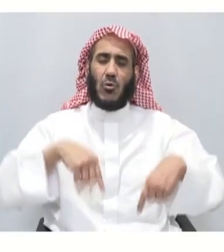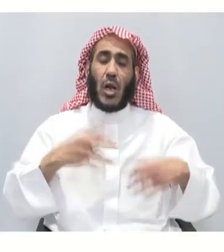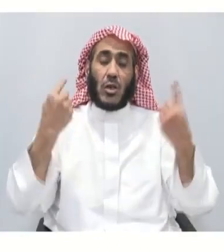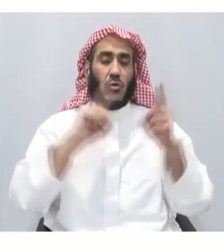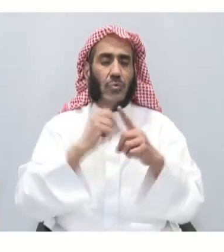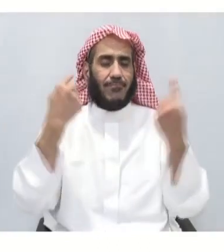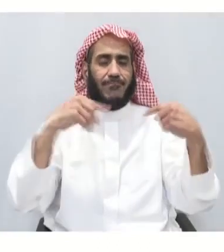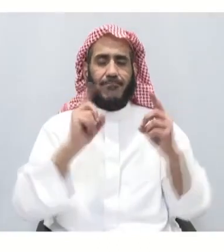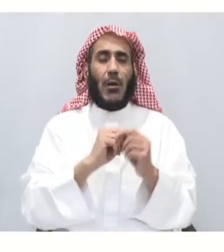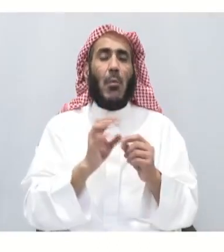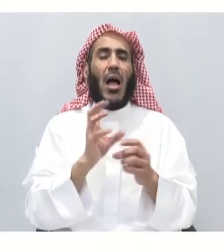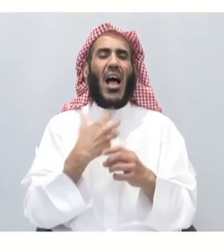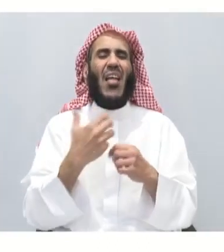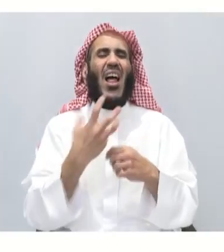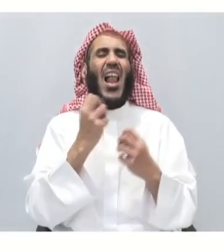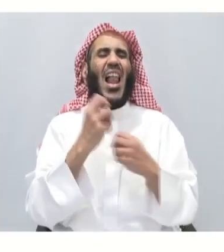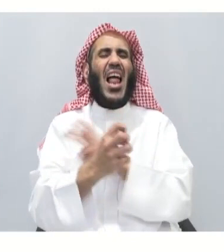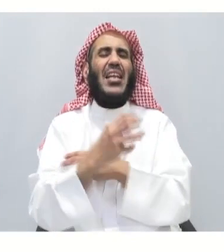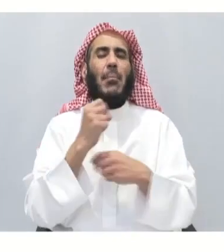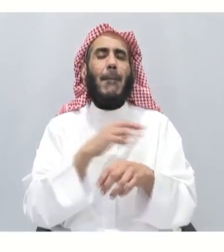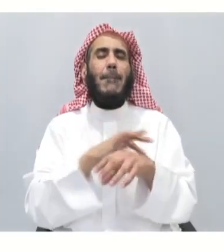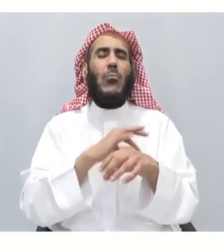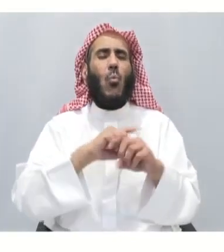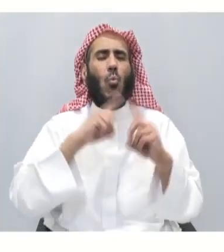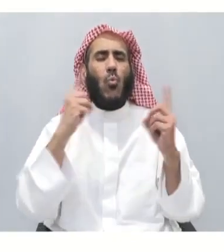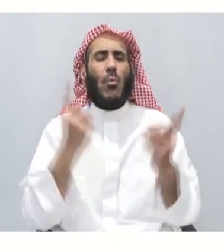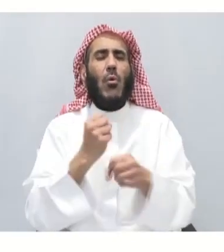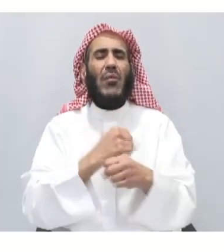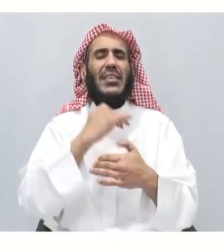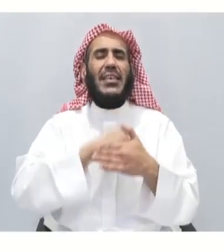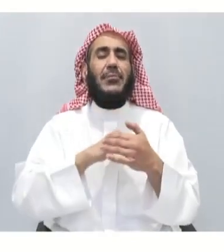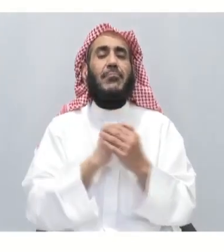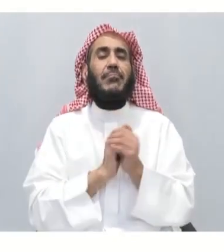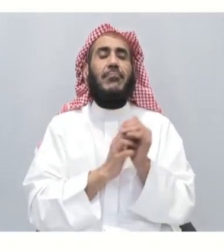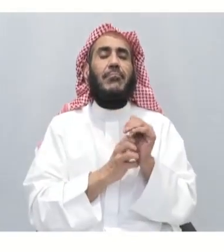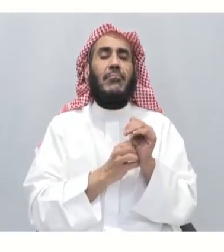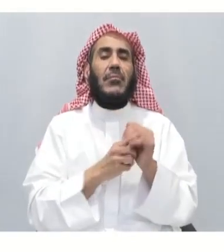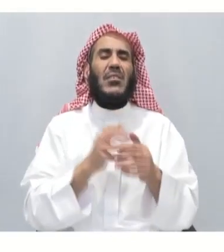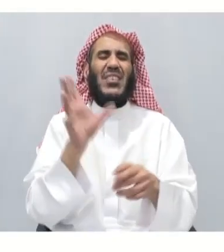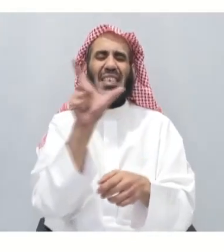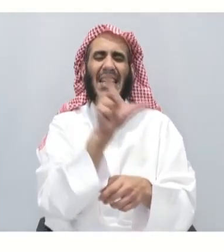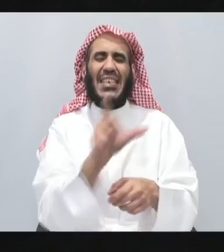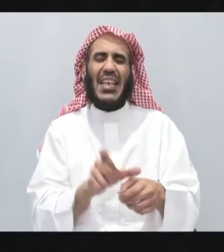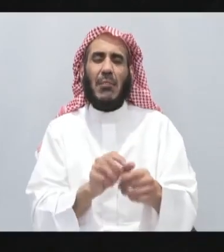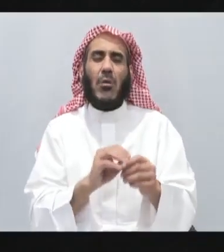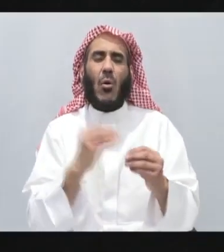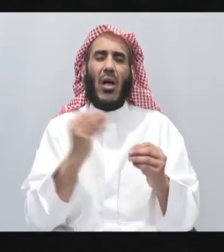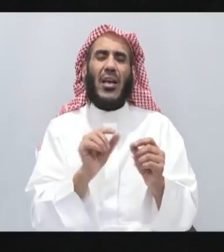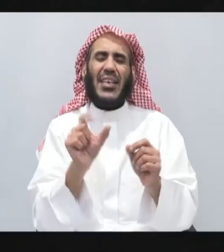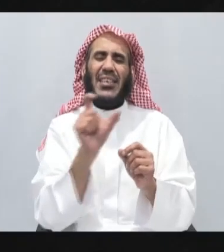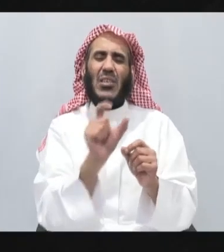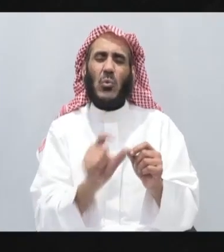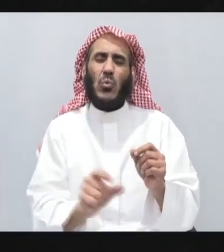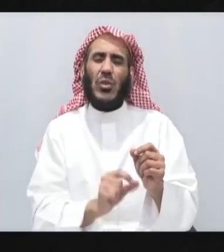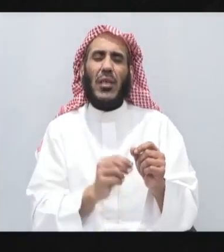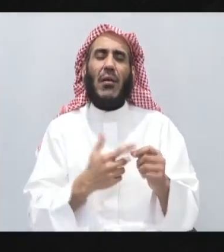اما عضلات الملساء نعم تقوم بجميع الوظائف الداخليه سواء هي في الجهاز الهضمي او الحركه الدوديه